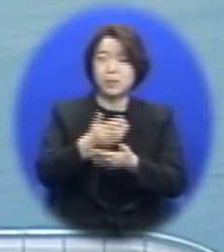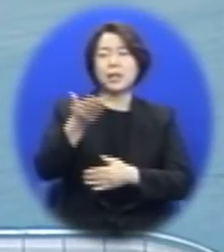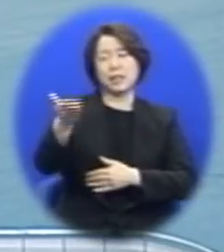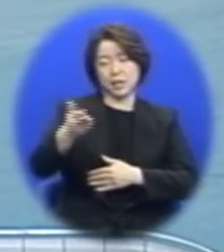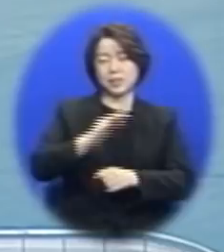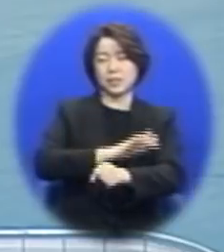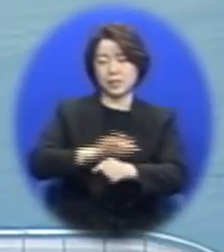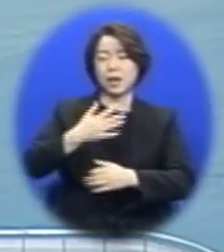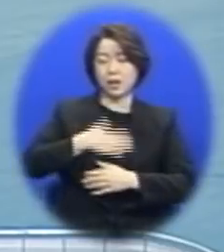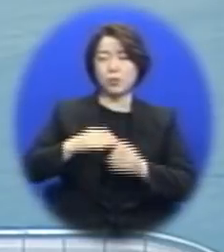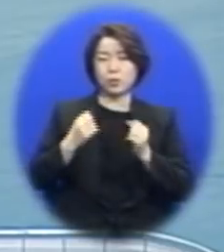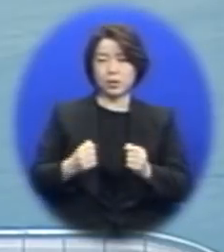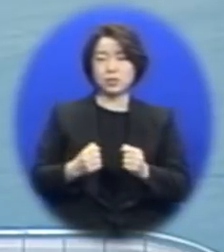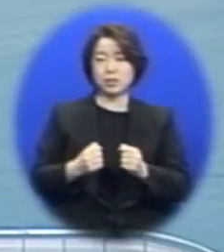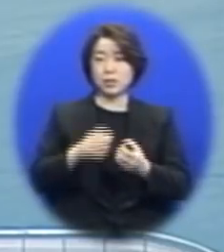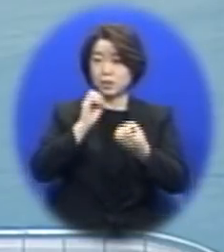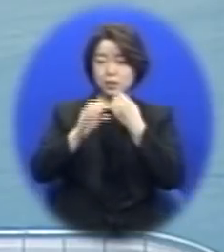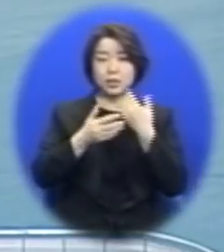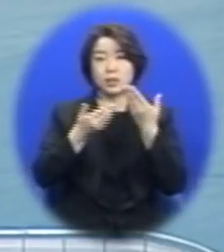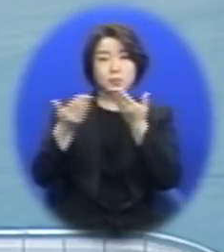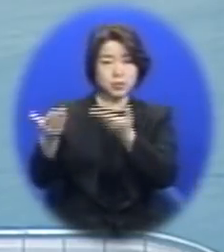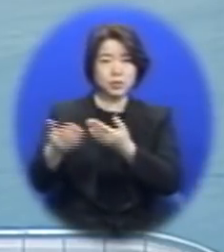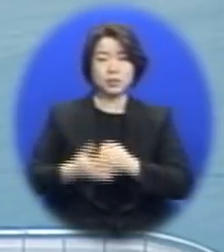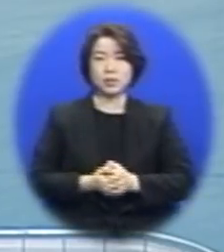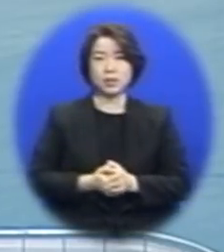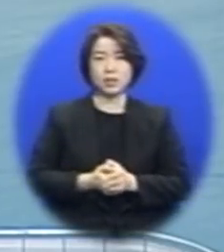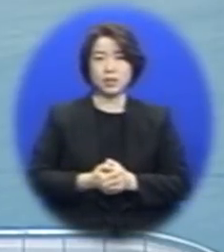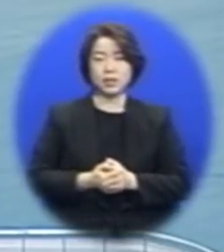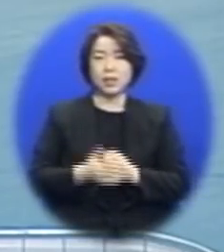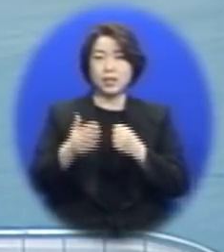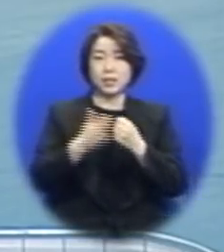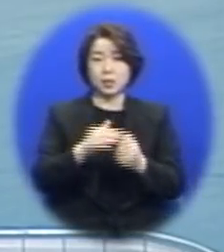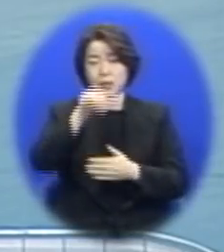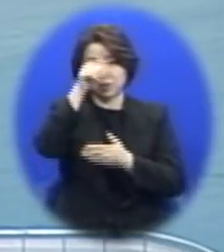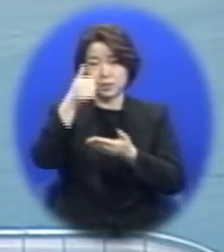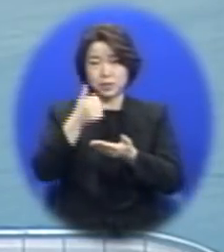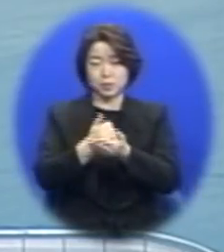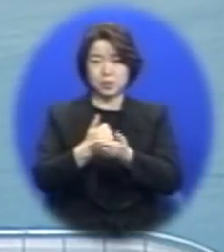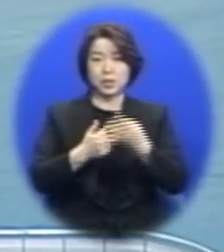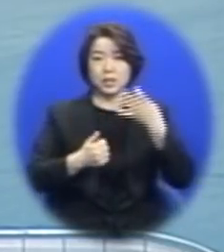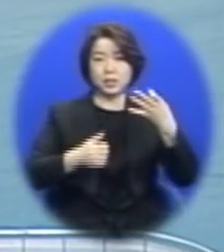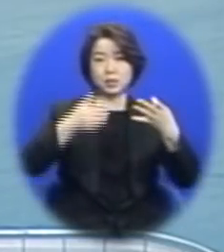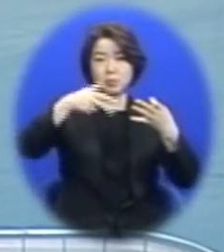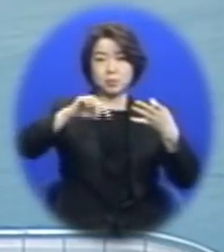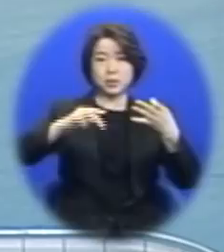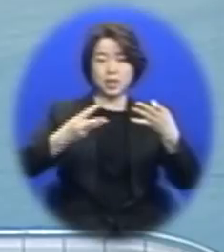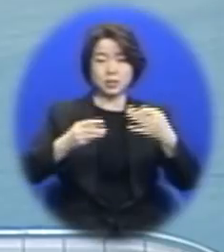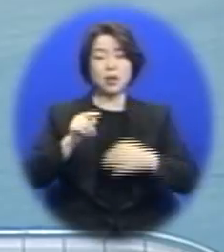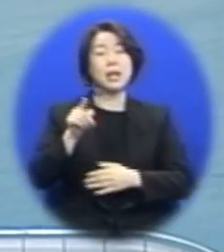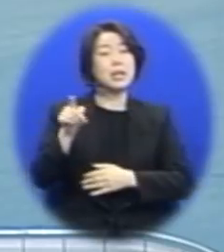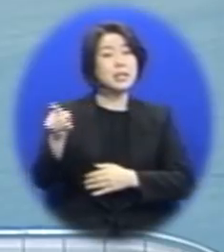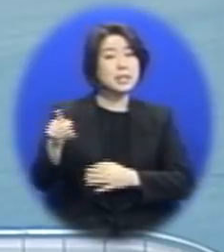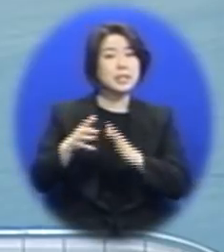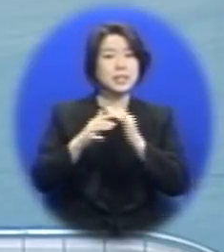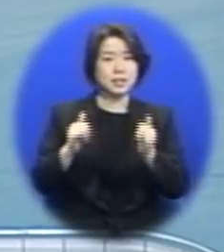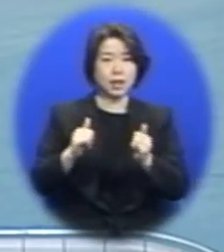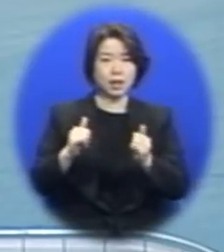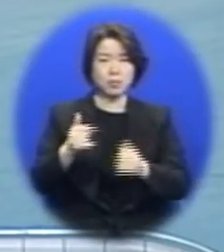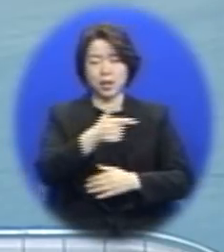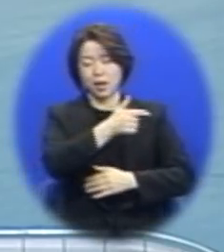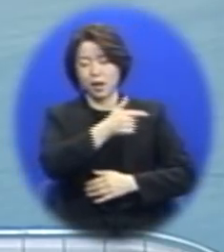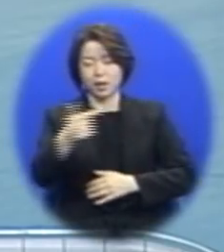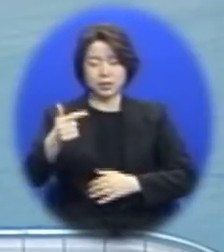알고 계십니다. 그렇게 대답했습니다. 그랬더니 그 장로가 14절에 이 사람들은 큰